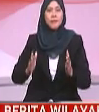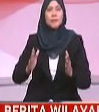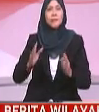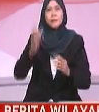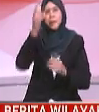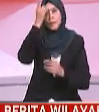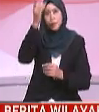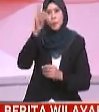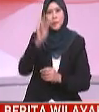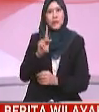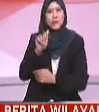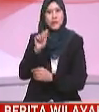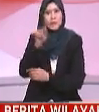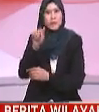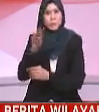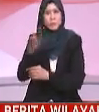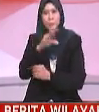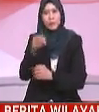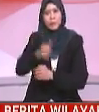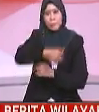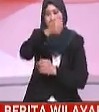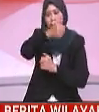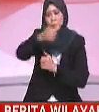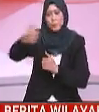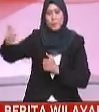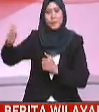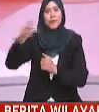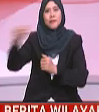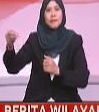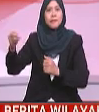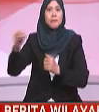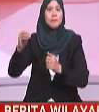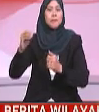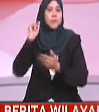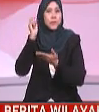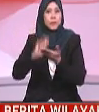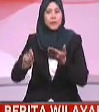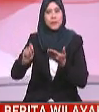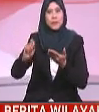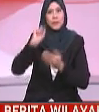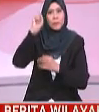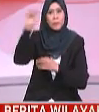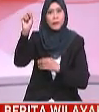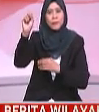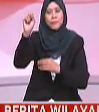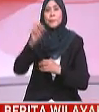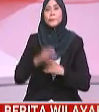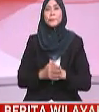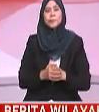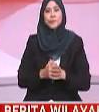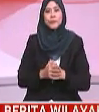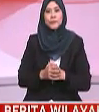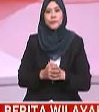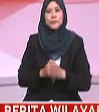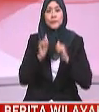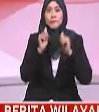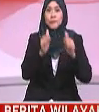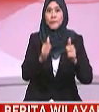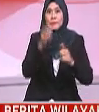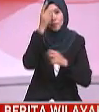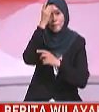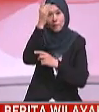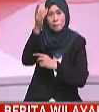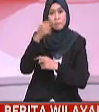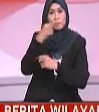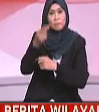Datuk Kazim M. Yahya, Barisan Kabinet dan Setiausaha Persekutuan Sabah Datuk Dr. Zulkapli Muhammad. Terdahulu, Datuk Haji Ji